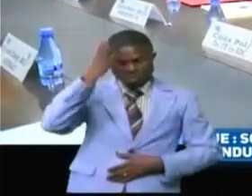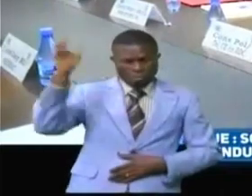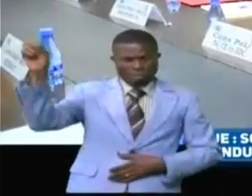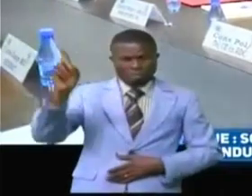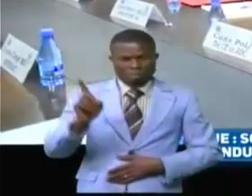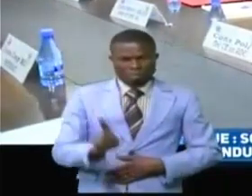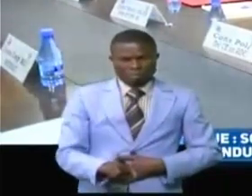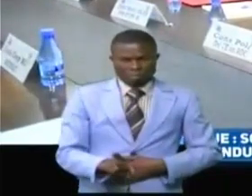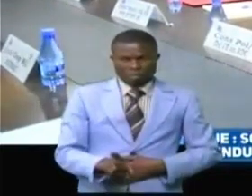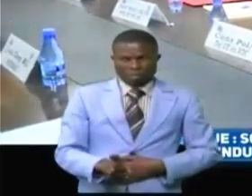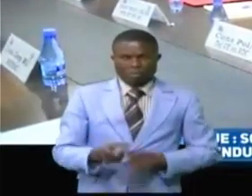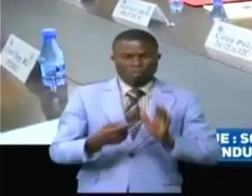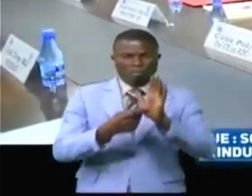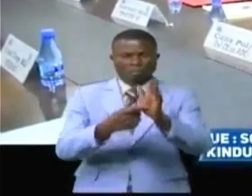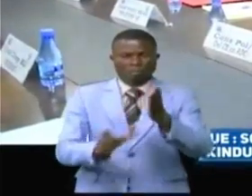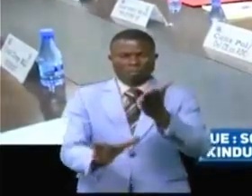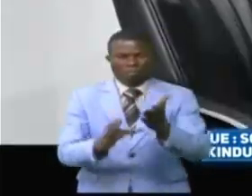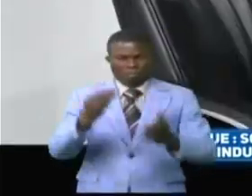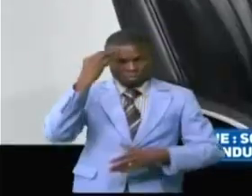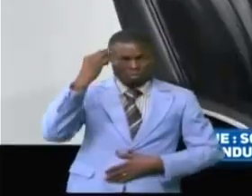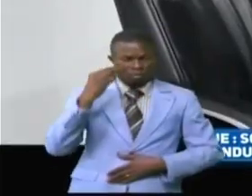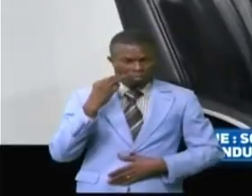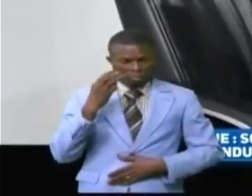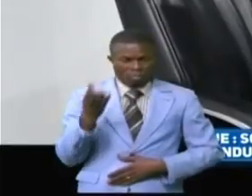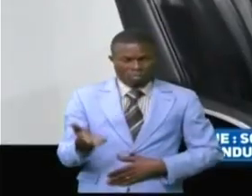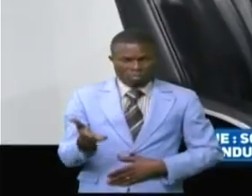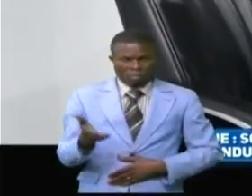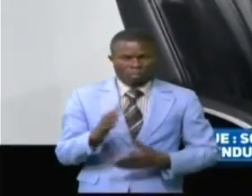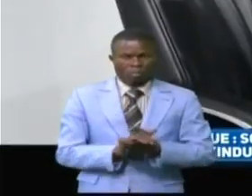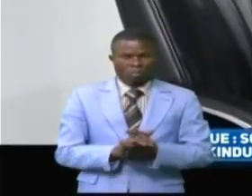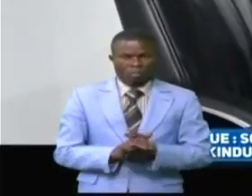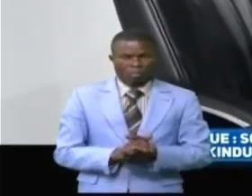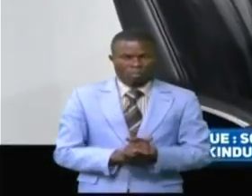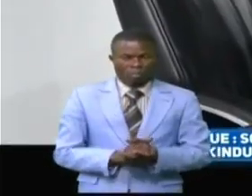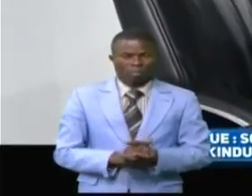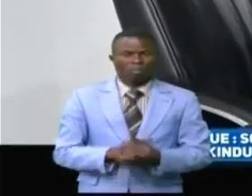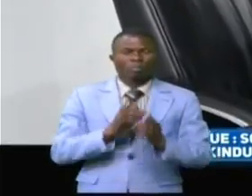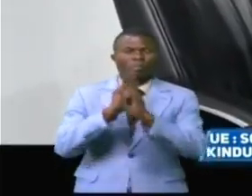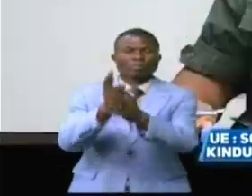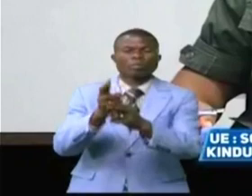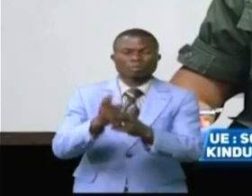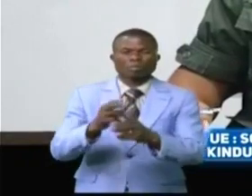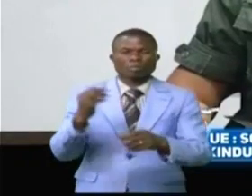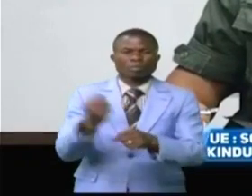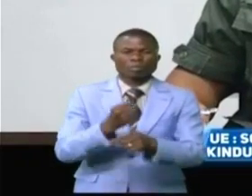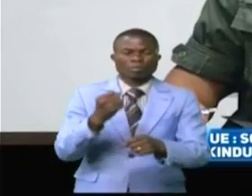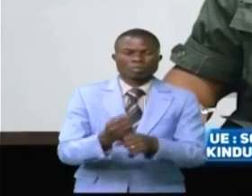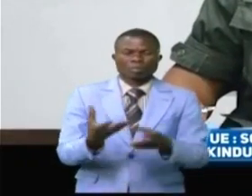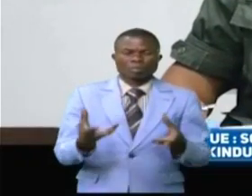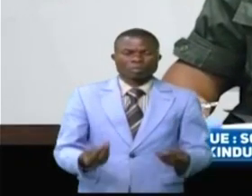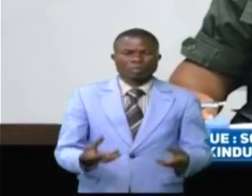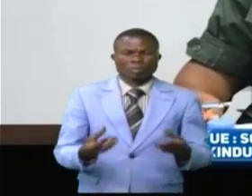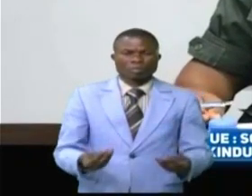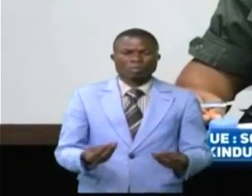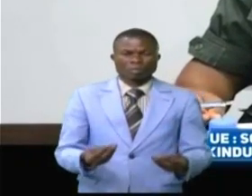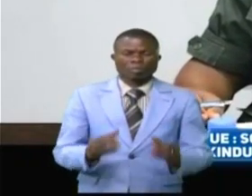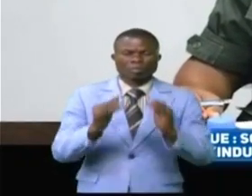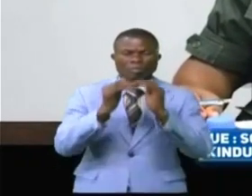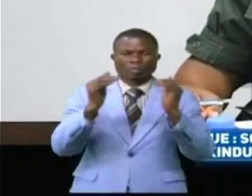européenne a présenté au vice-ministre Sami Adoubango le rapport de la mission de facilitation de la